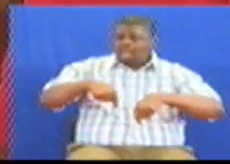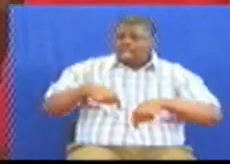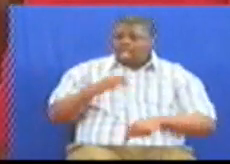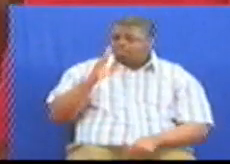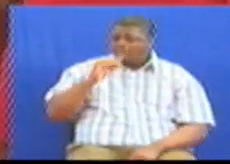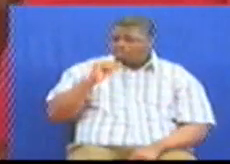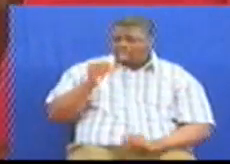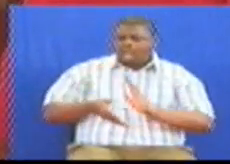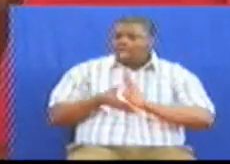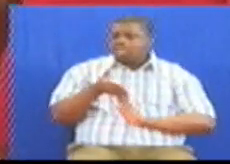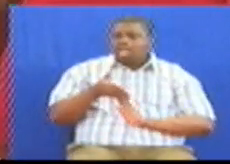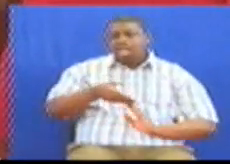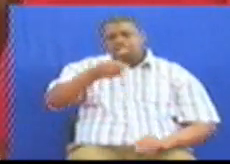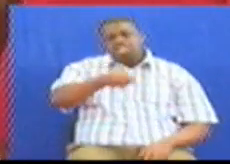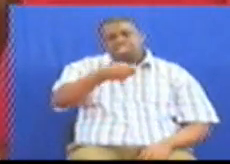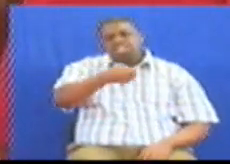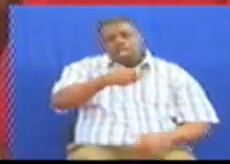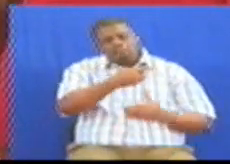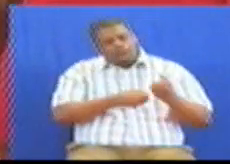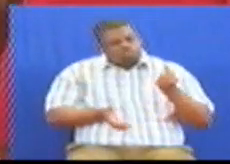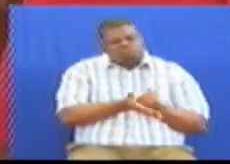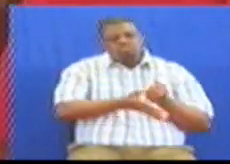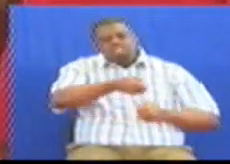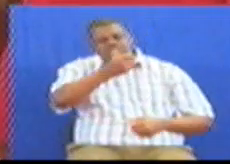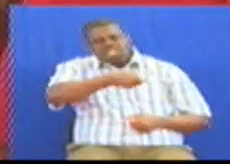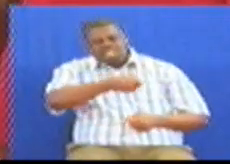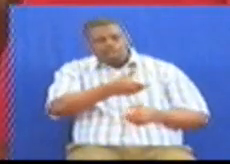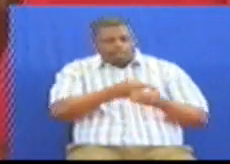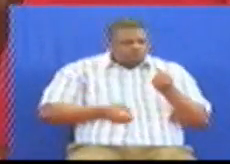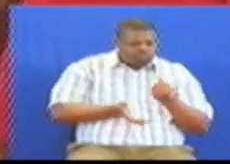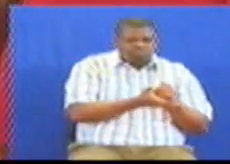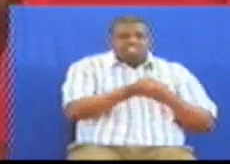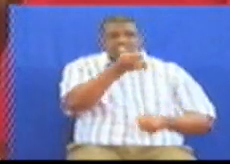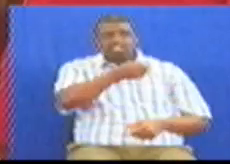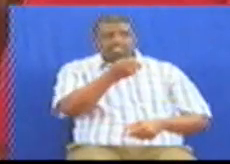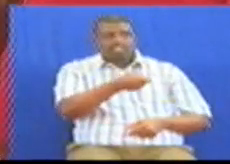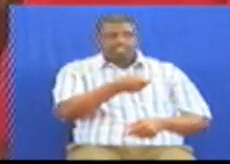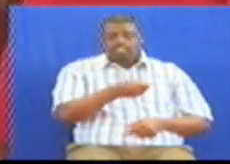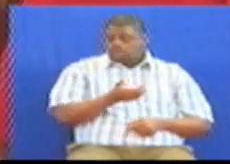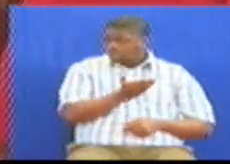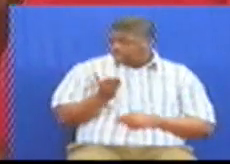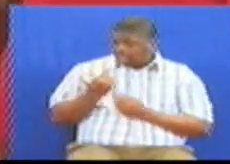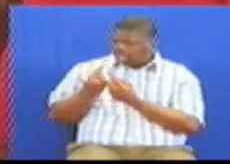ya awamu ya tano. Na wengi wanasema amejenga reli,